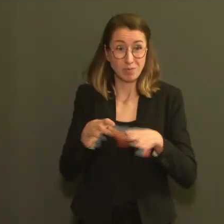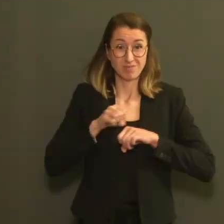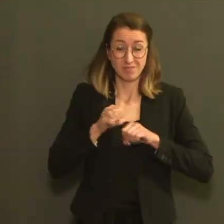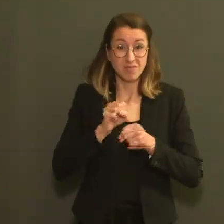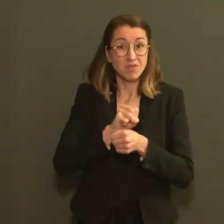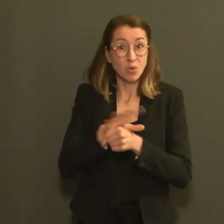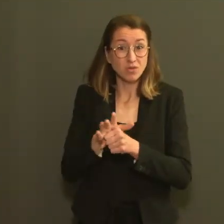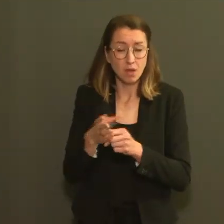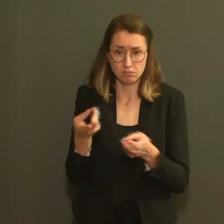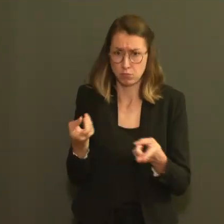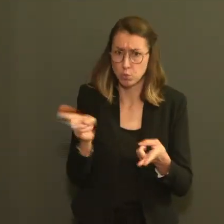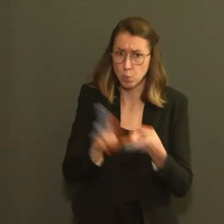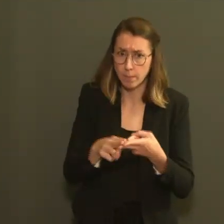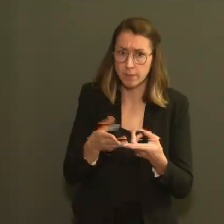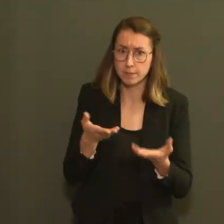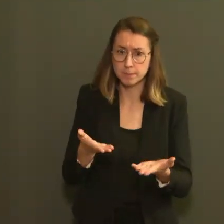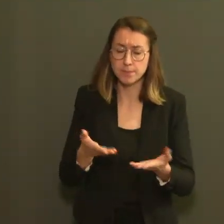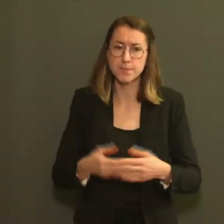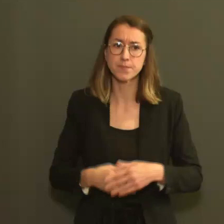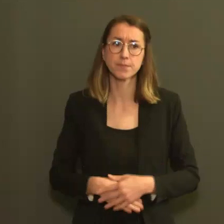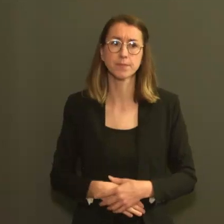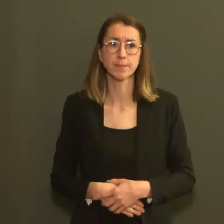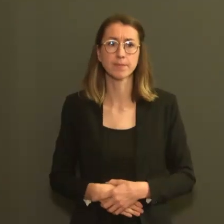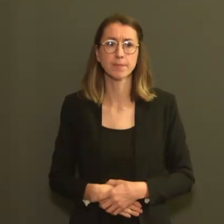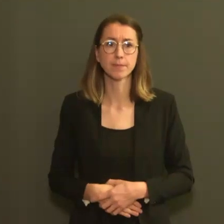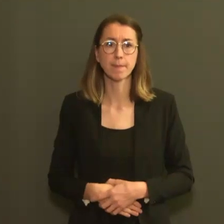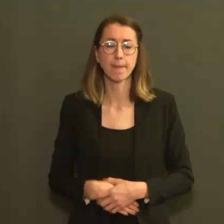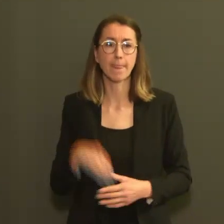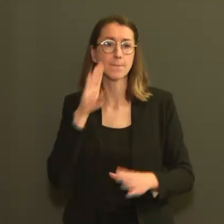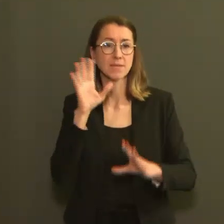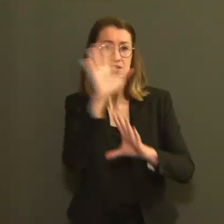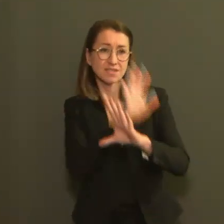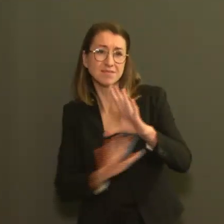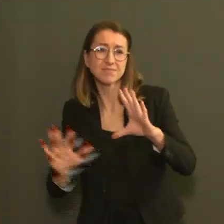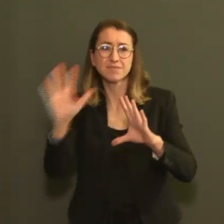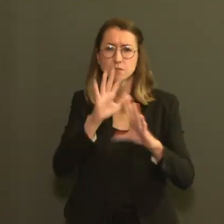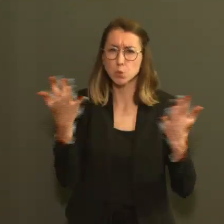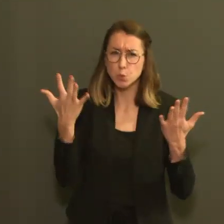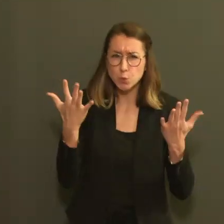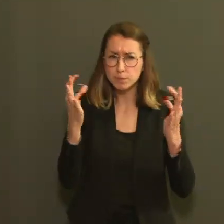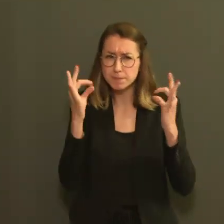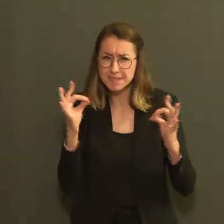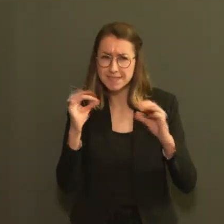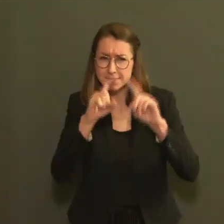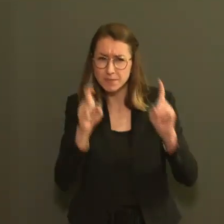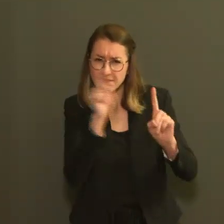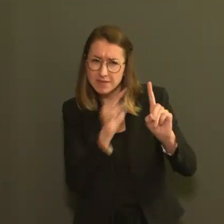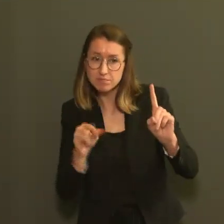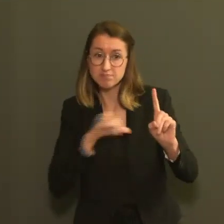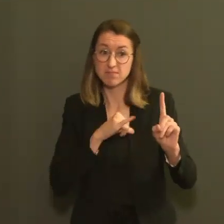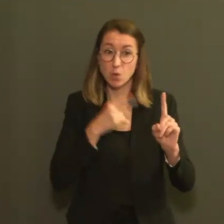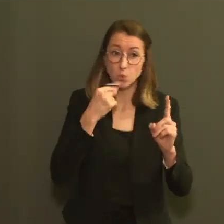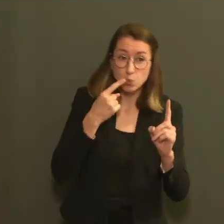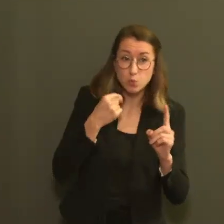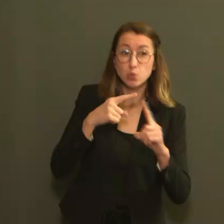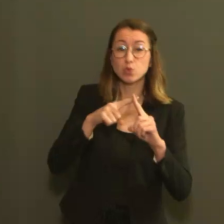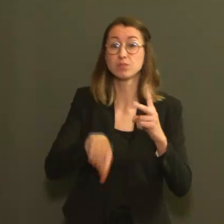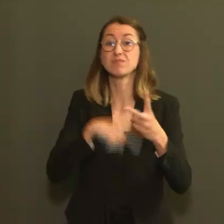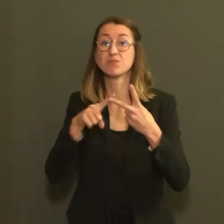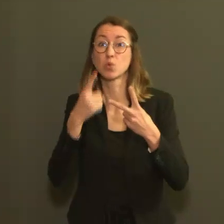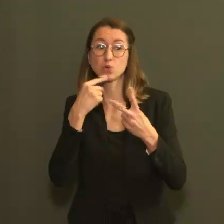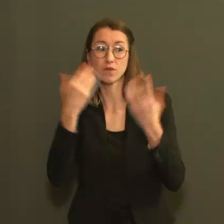La répartition au niveau du pays vous montre un pays qui est dans des nuances de rouge et de rouge foncé, entre autres. Vous voyez que les plus fortes hausses